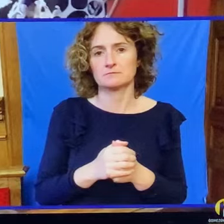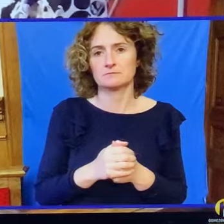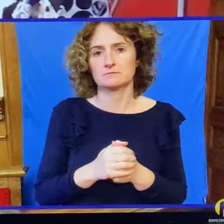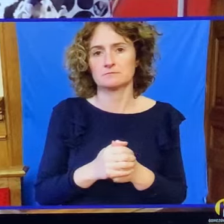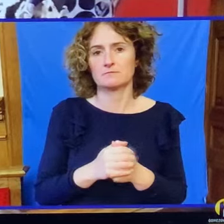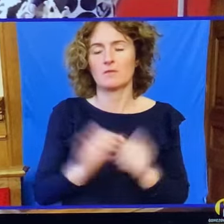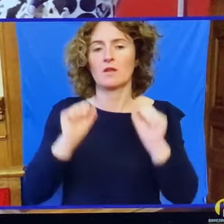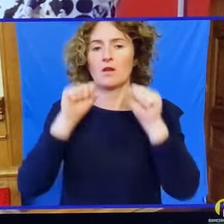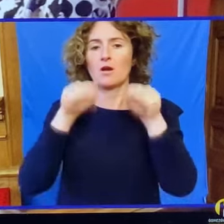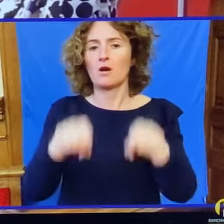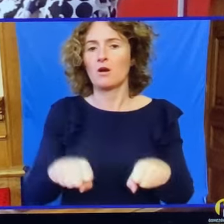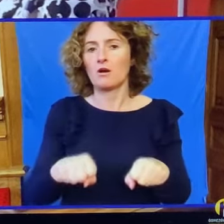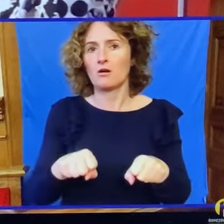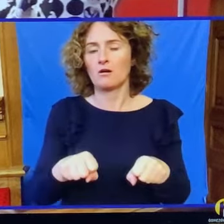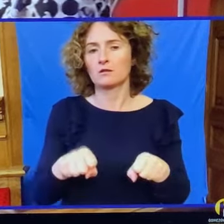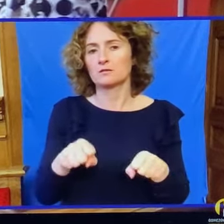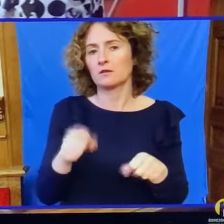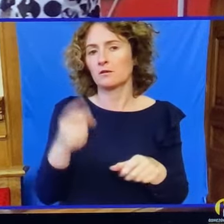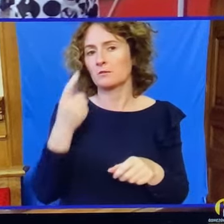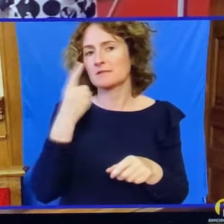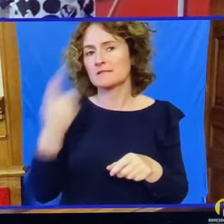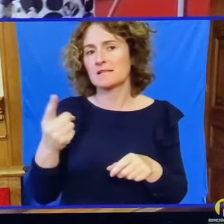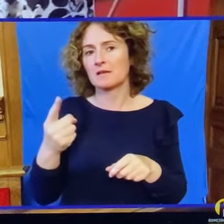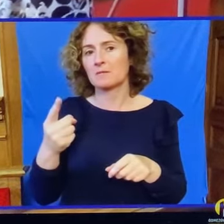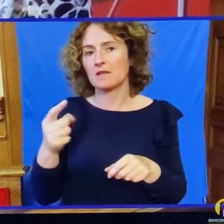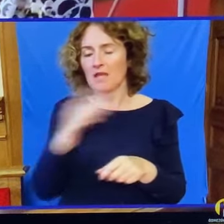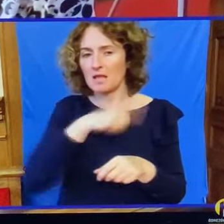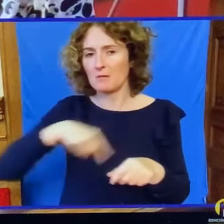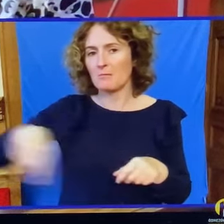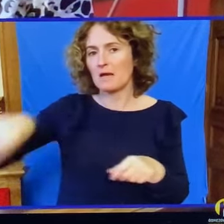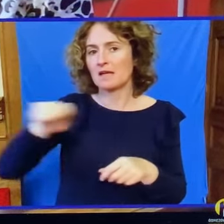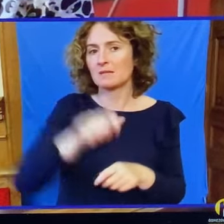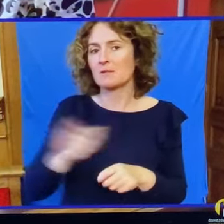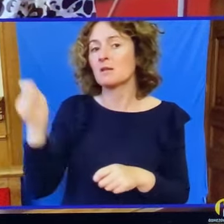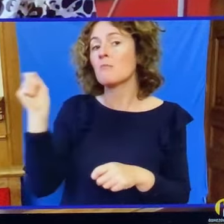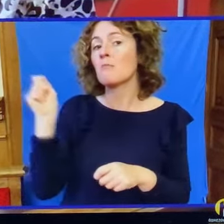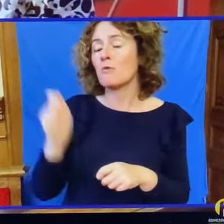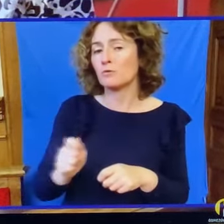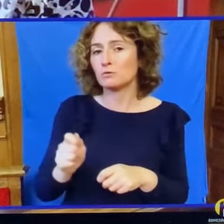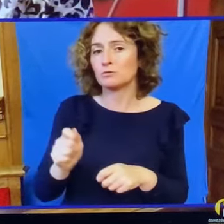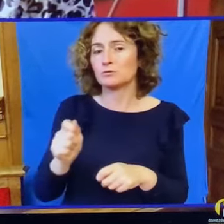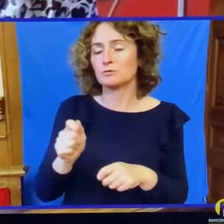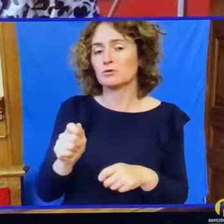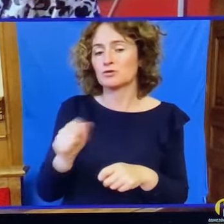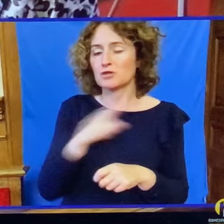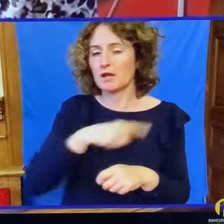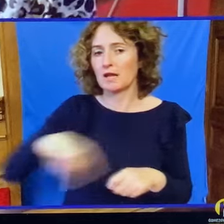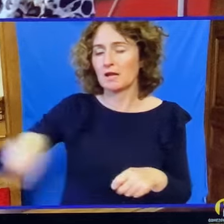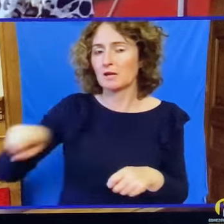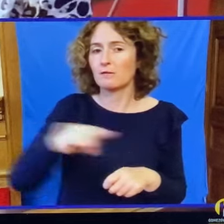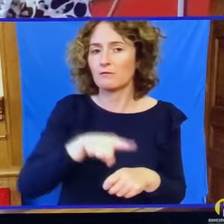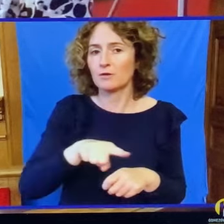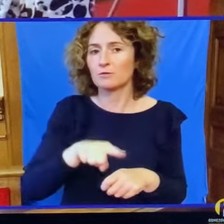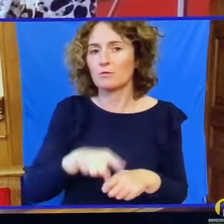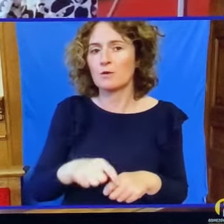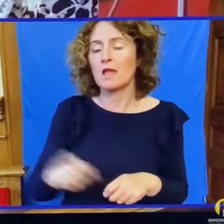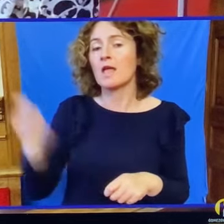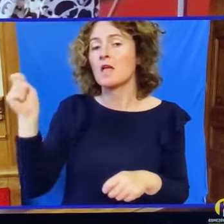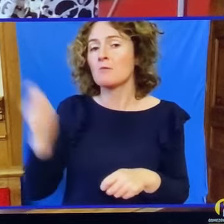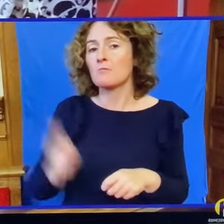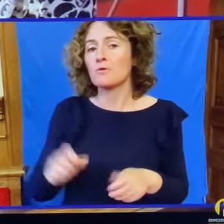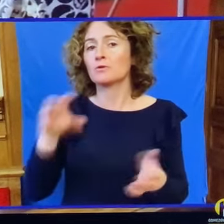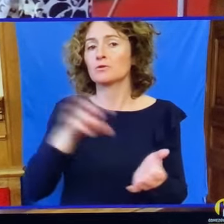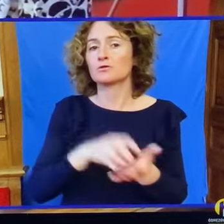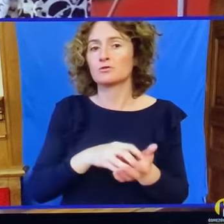A hatalom szemében bűnösek vagyunk, szinte egy bűnös város. Büntetik a Márki-Zay Péterre